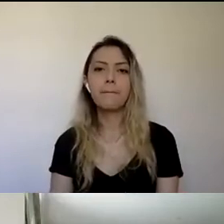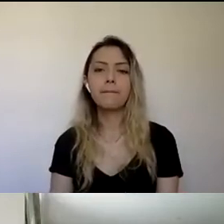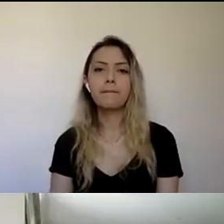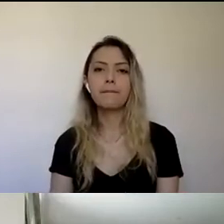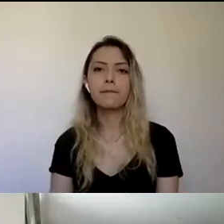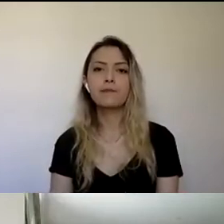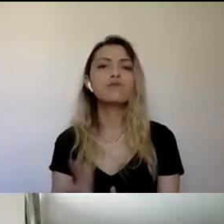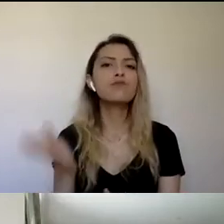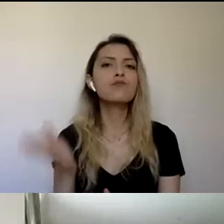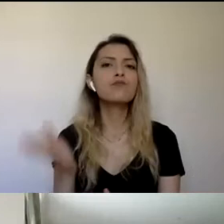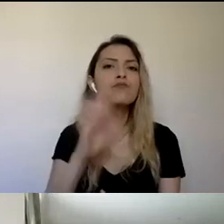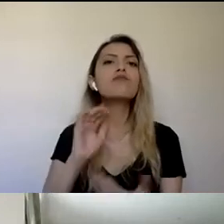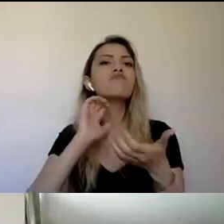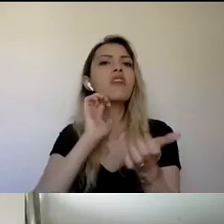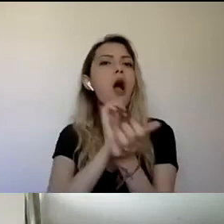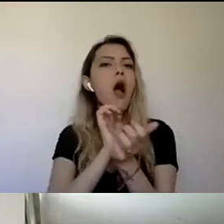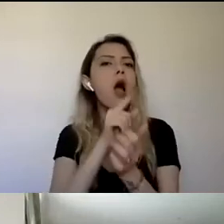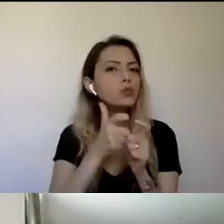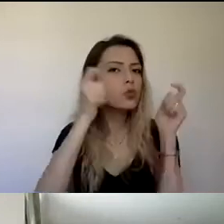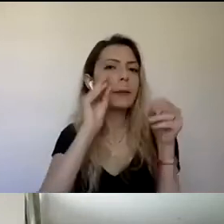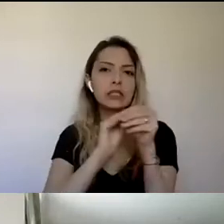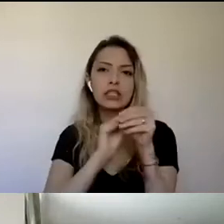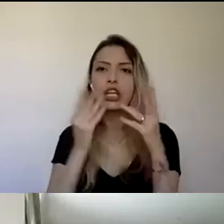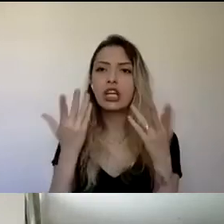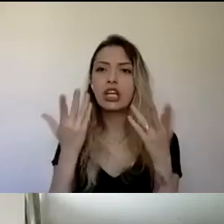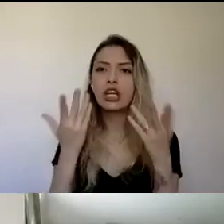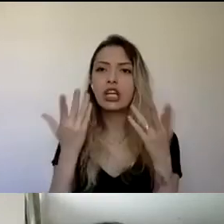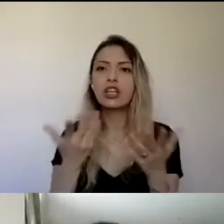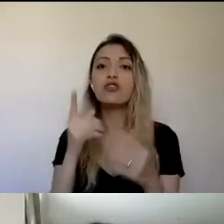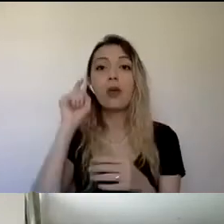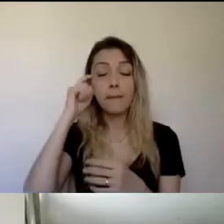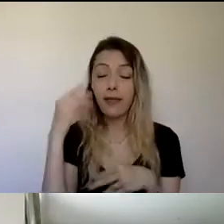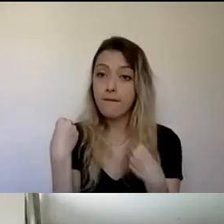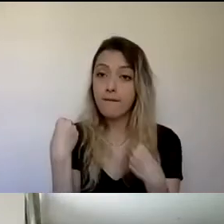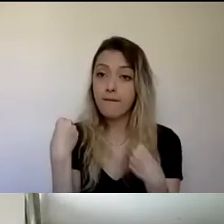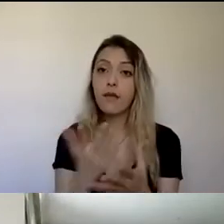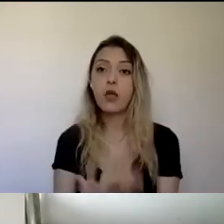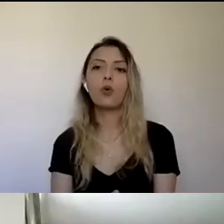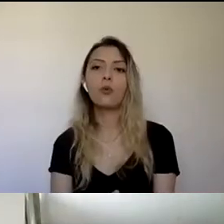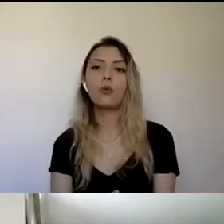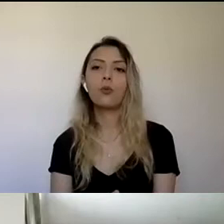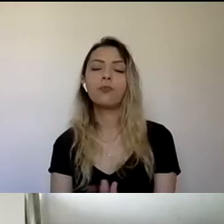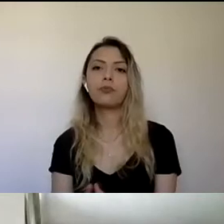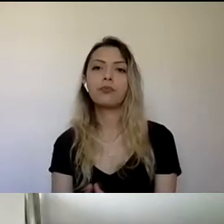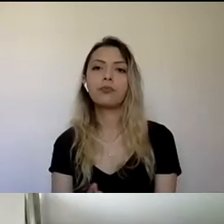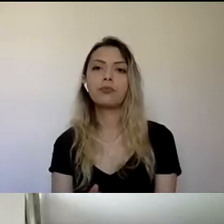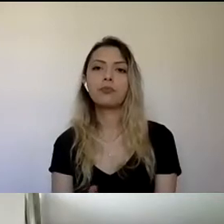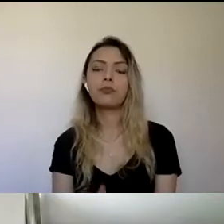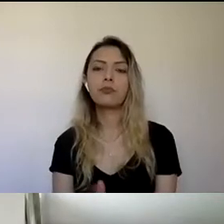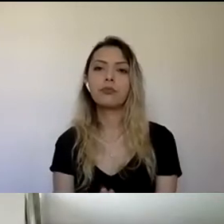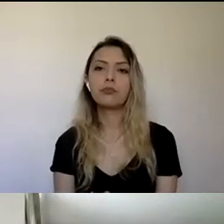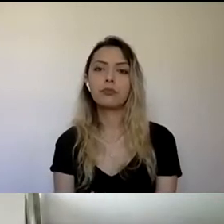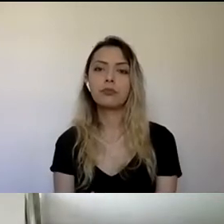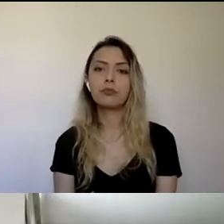ailenin güçlendirilmesi için bir bilgi veriyor orada diyelim. Bir taraftan aynı maddenin